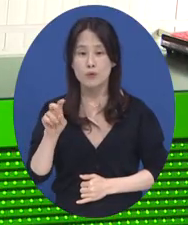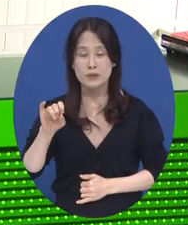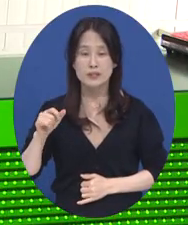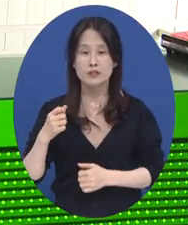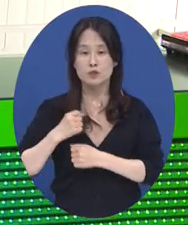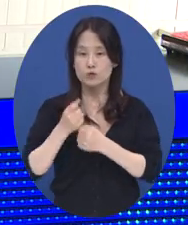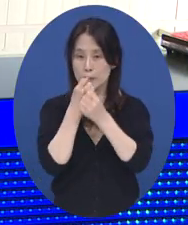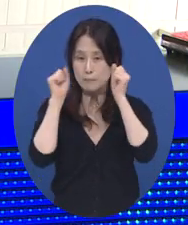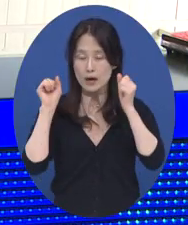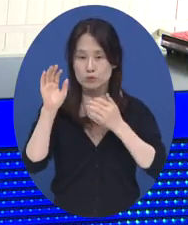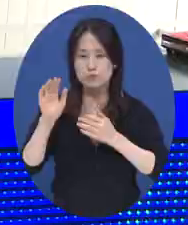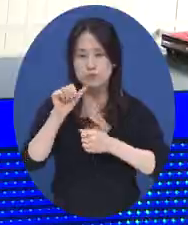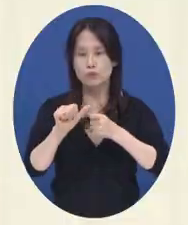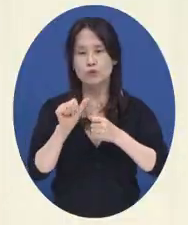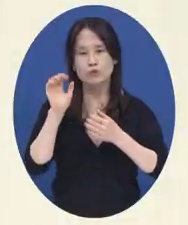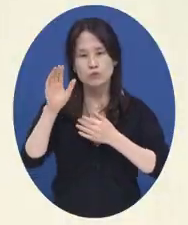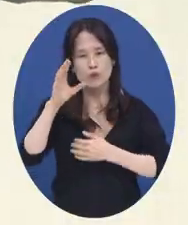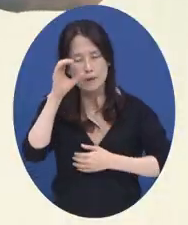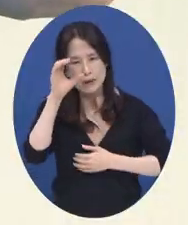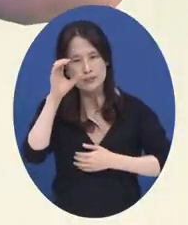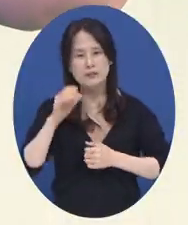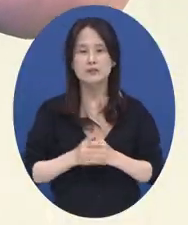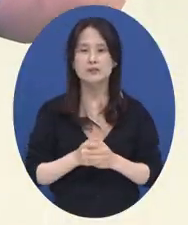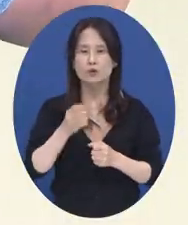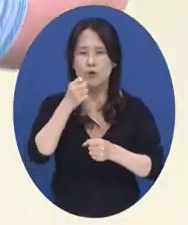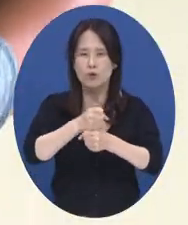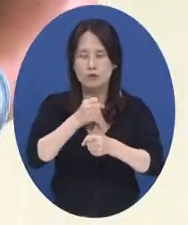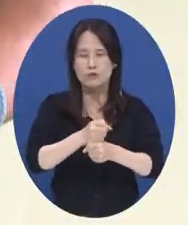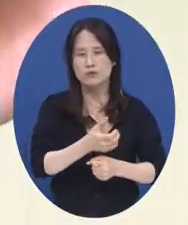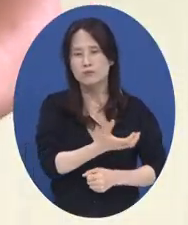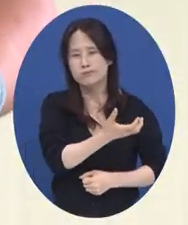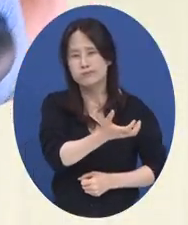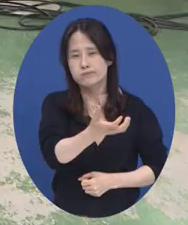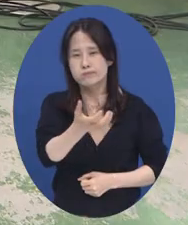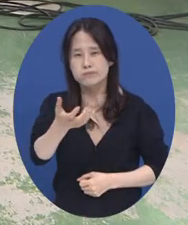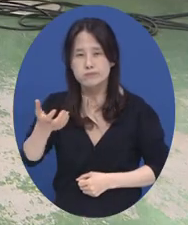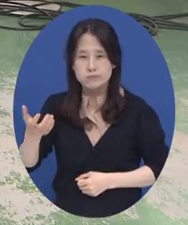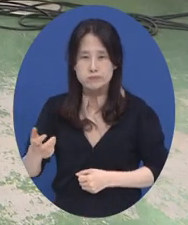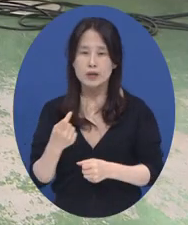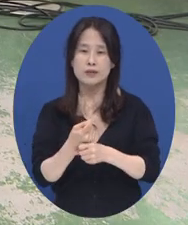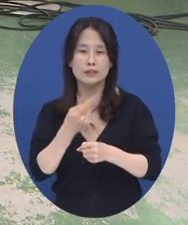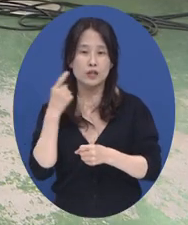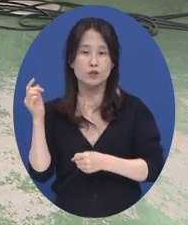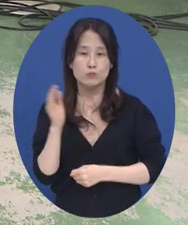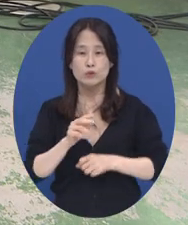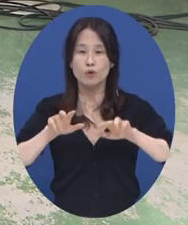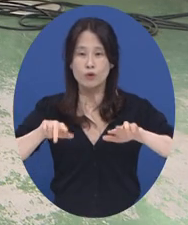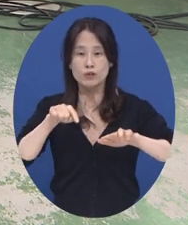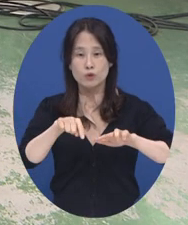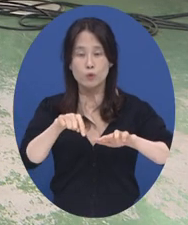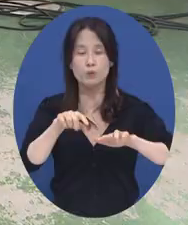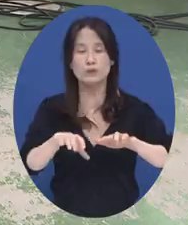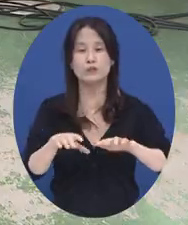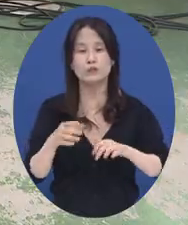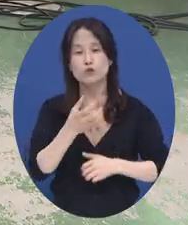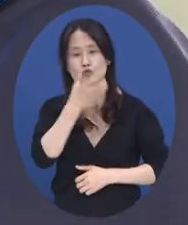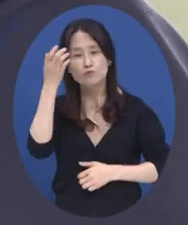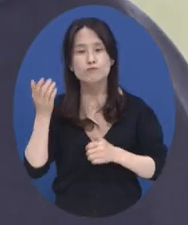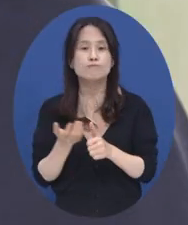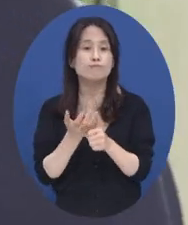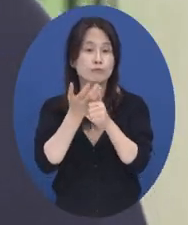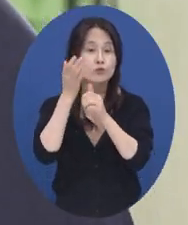후 5년간 아르바이트와 단순 생산직 일자리만 맴돌다 지난해부터 이곳에서 꿈을 키워가고